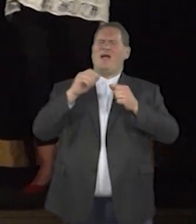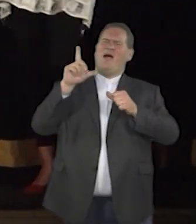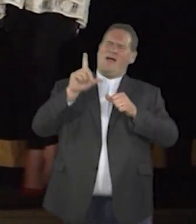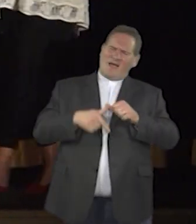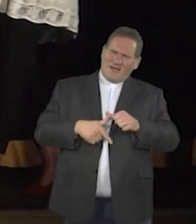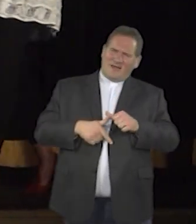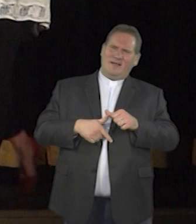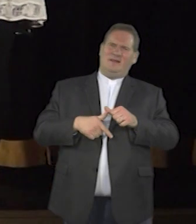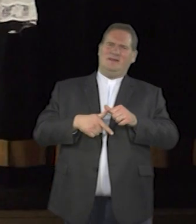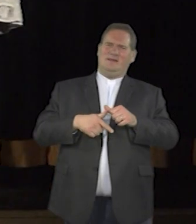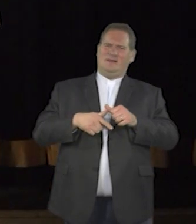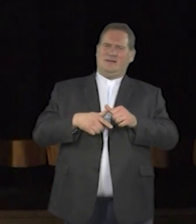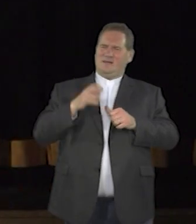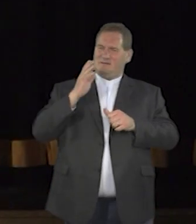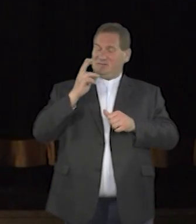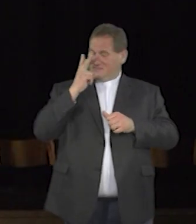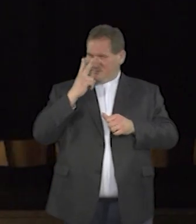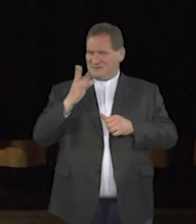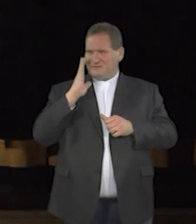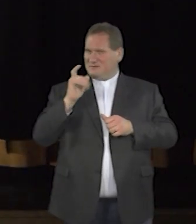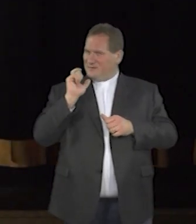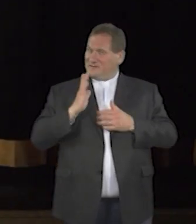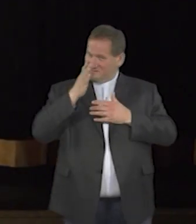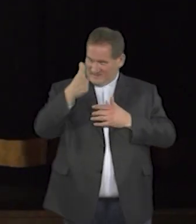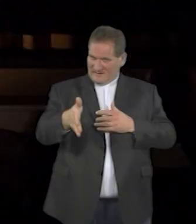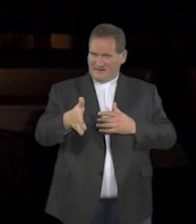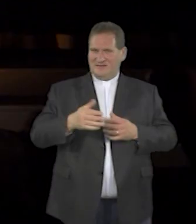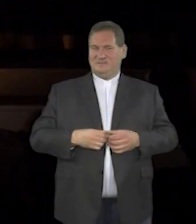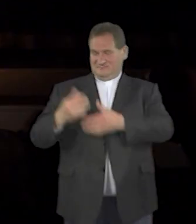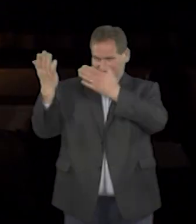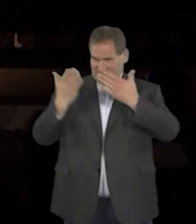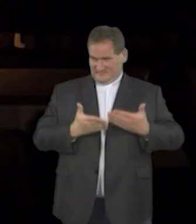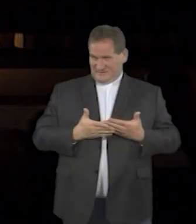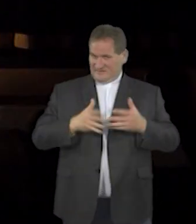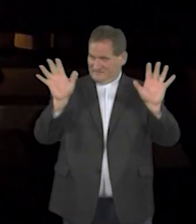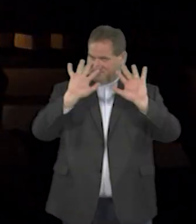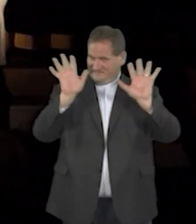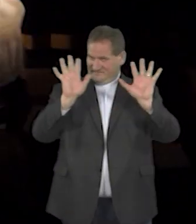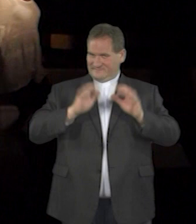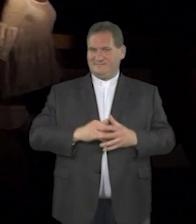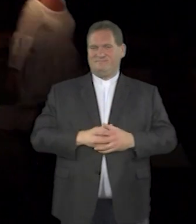zaraz zobaczymy, co będzie dalej. Ja też będę oglądać. Zapraszamy, halo!